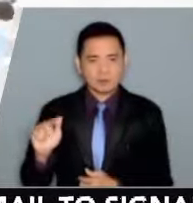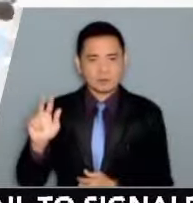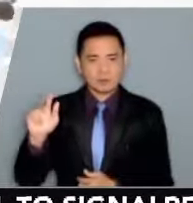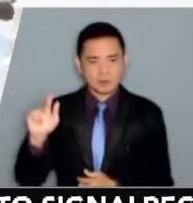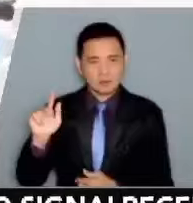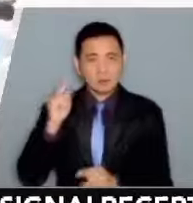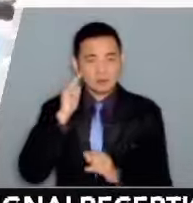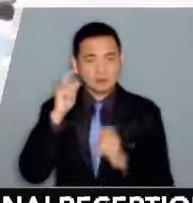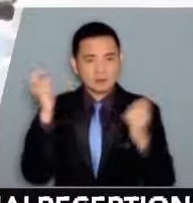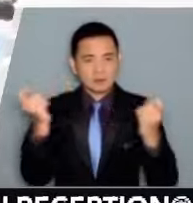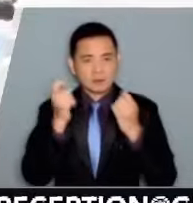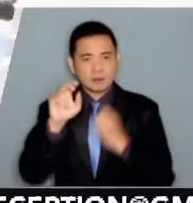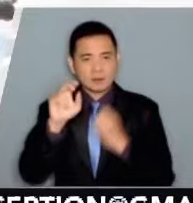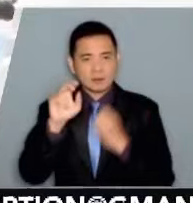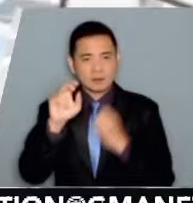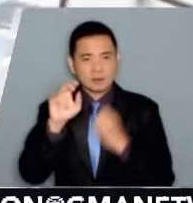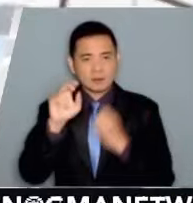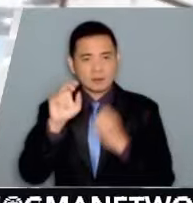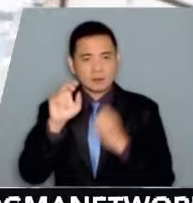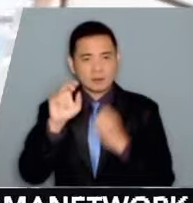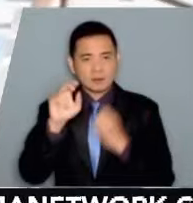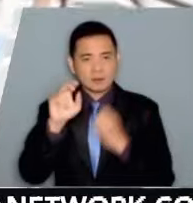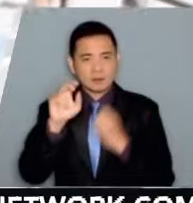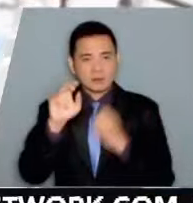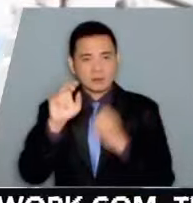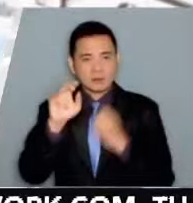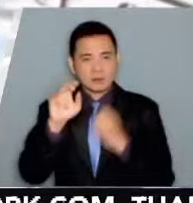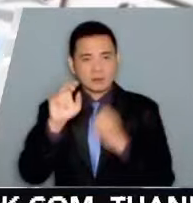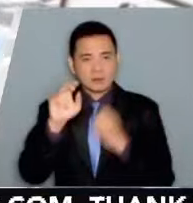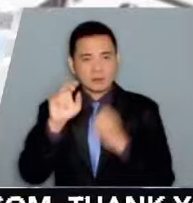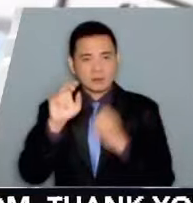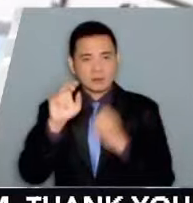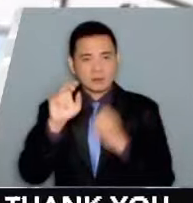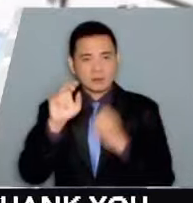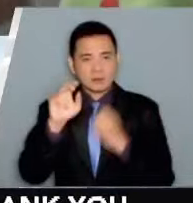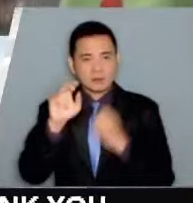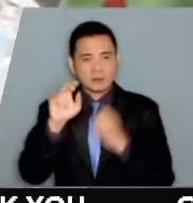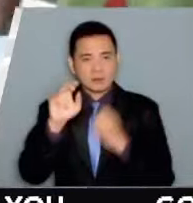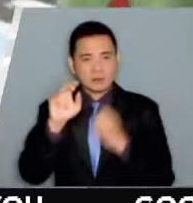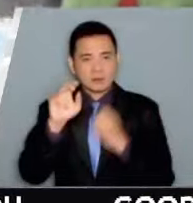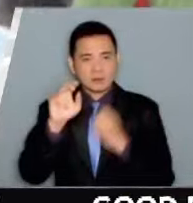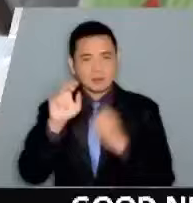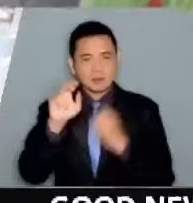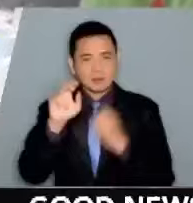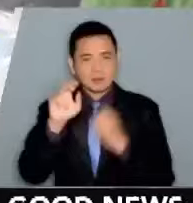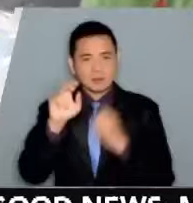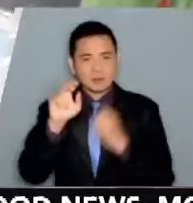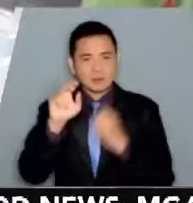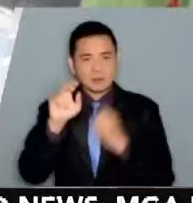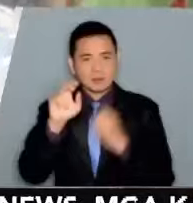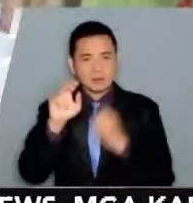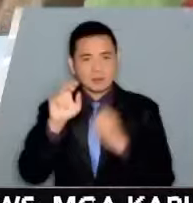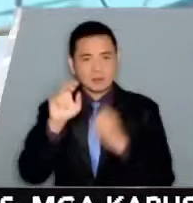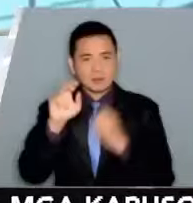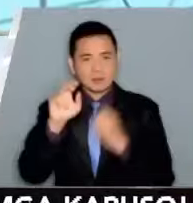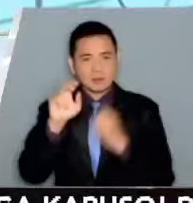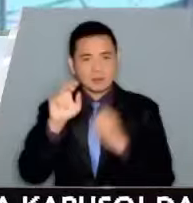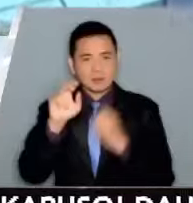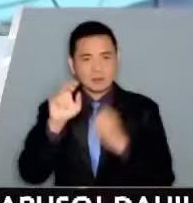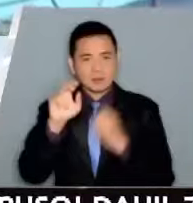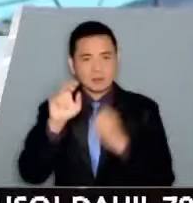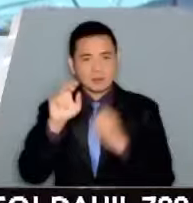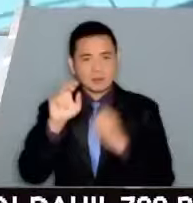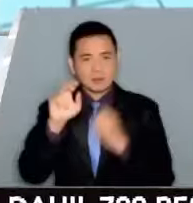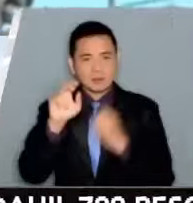lunes August 26 ay National Heroes Day kaya naman may mahabang oras para umuwi sa mga probinsya o mamasyal dito sa